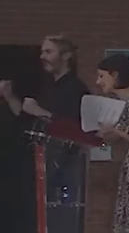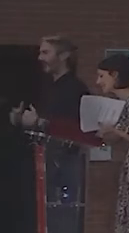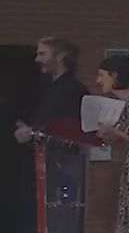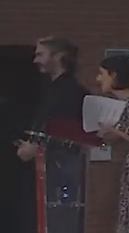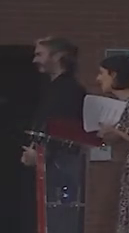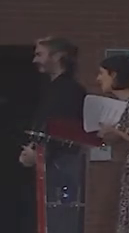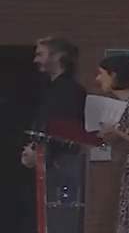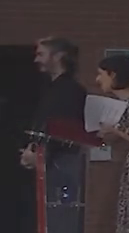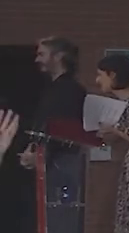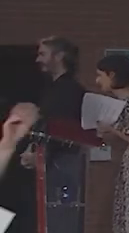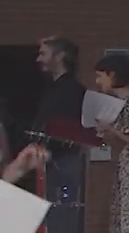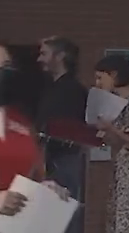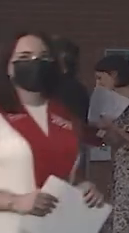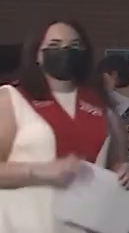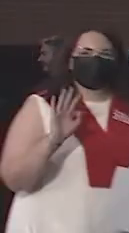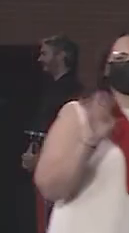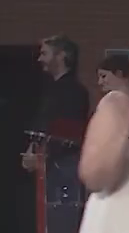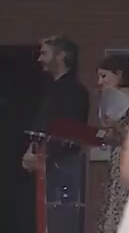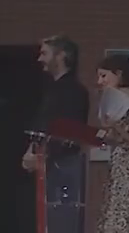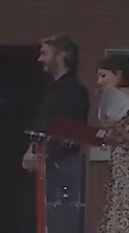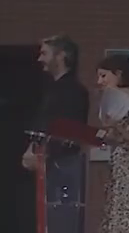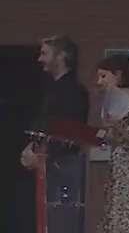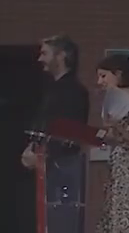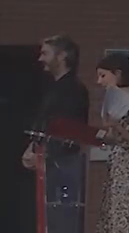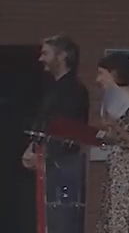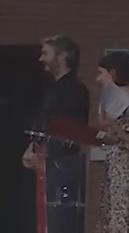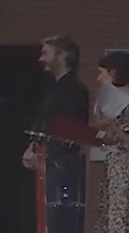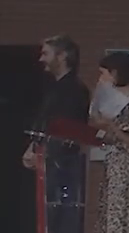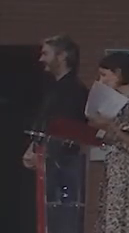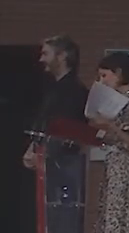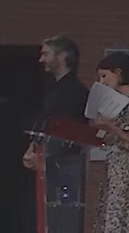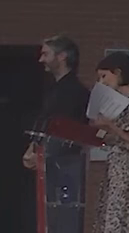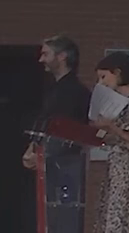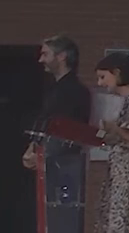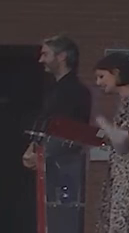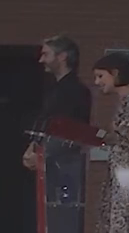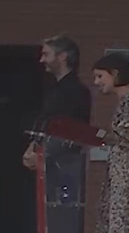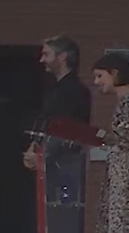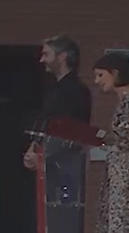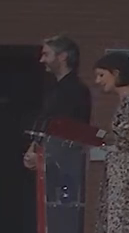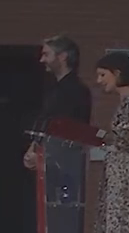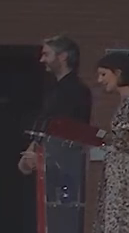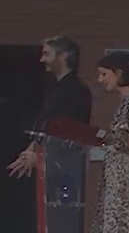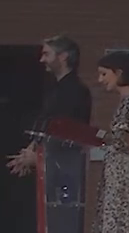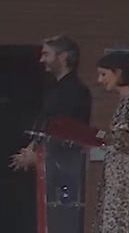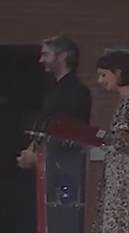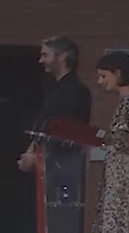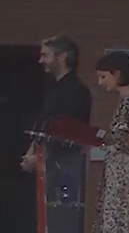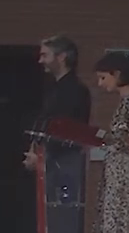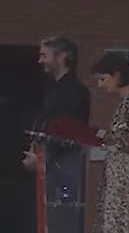Sandra Montero González. Irene Moreno Padial. Cristina Murcia